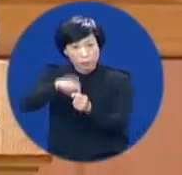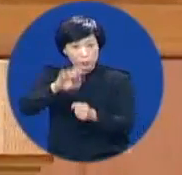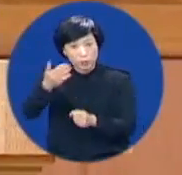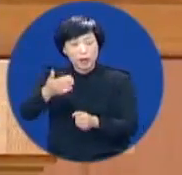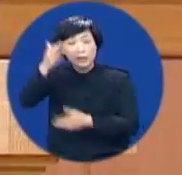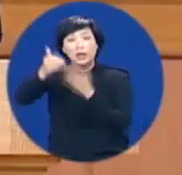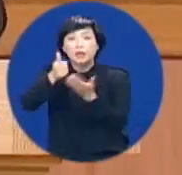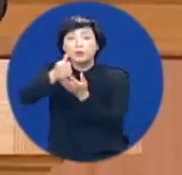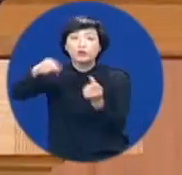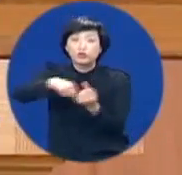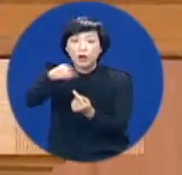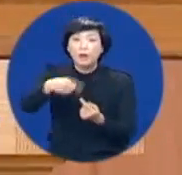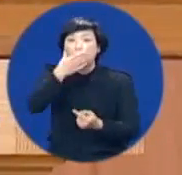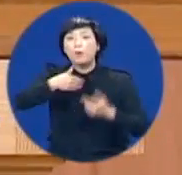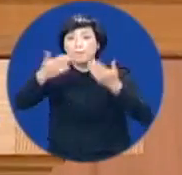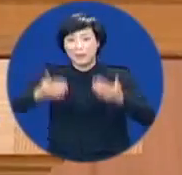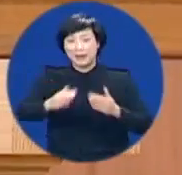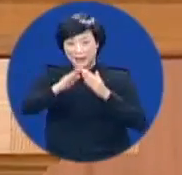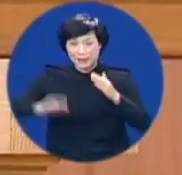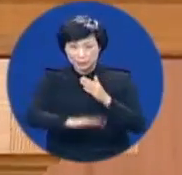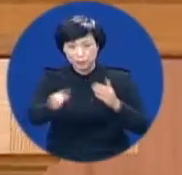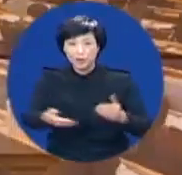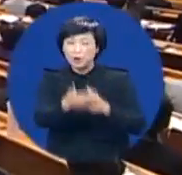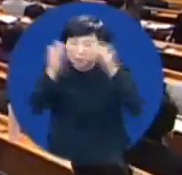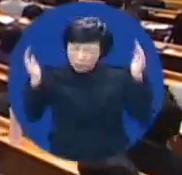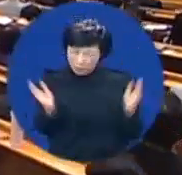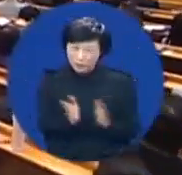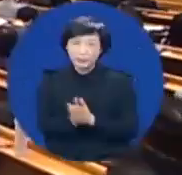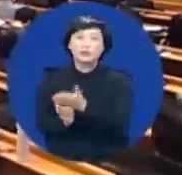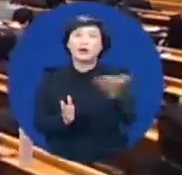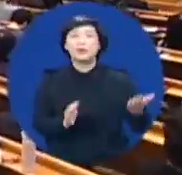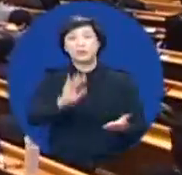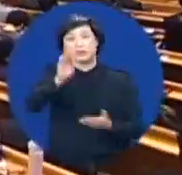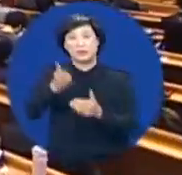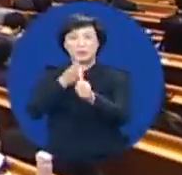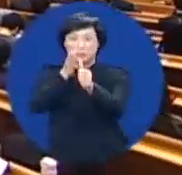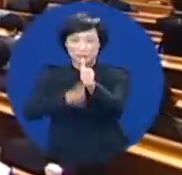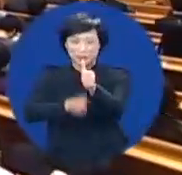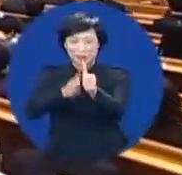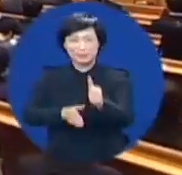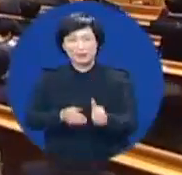하나님이 움직이는 축복된 가정 되기를 주님의 이름으로 축원합니다.